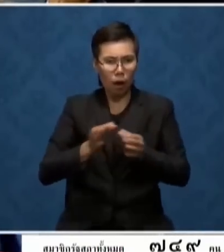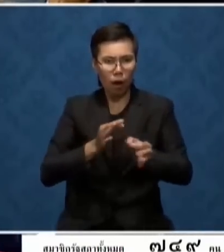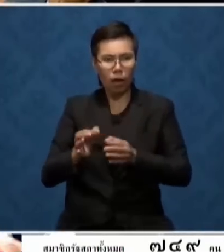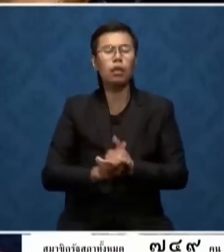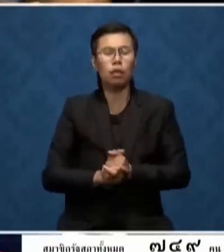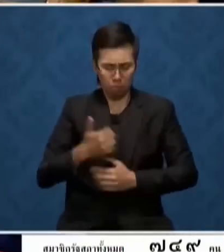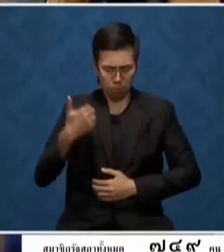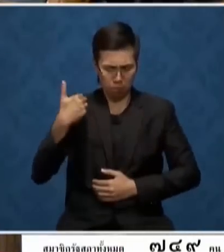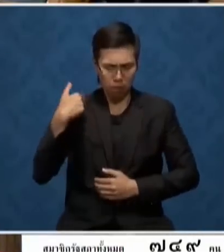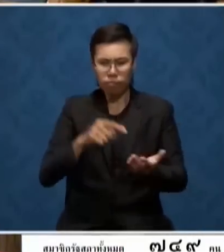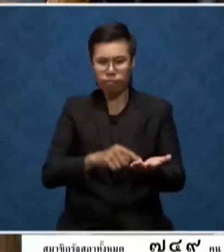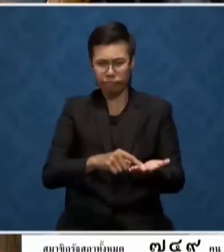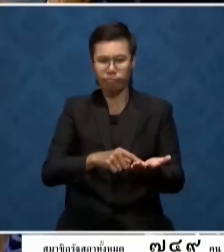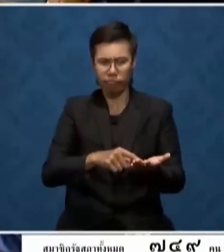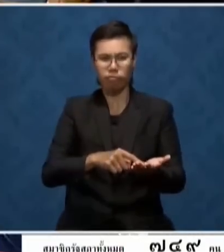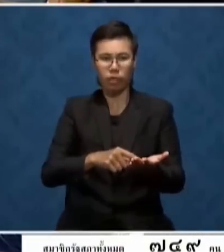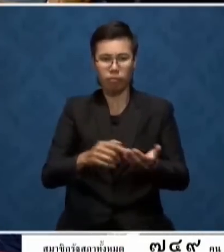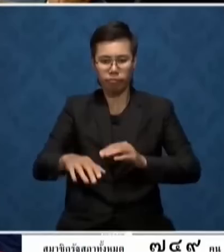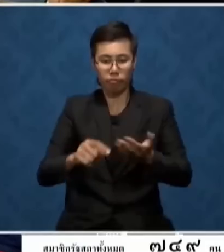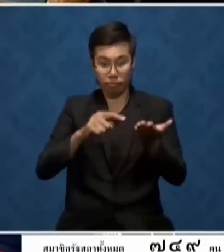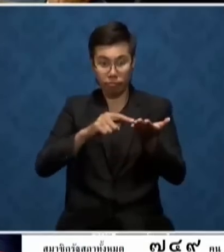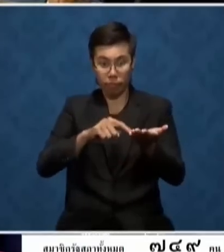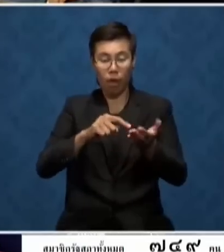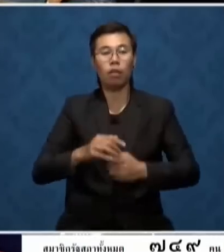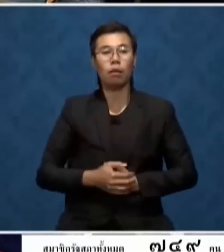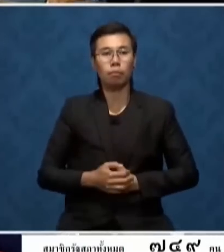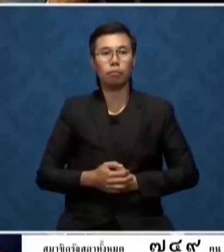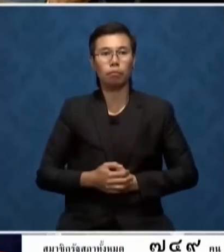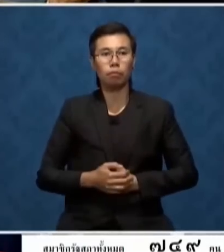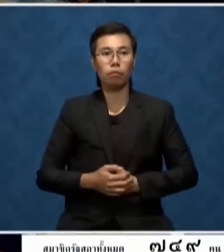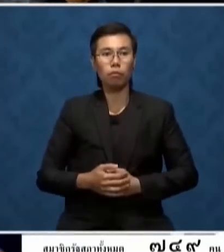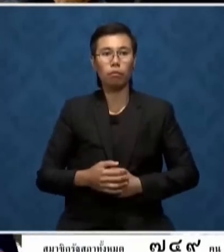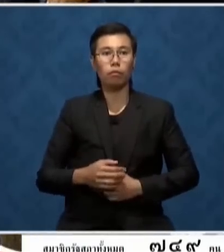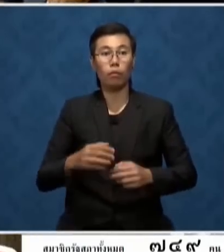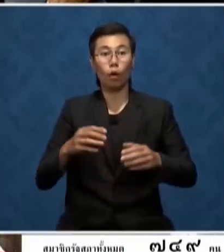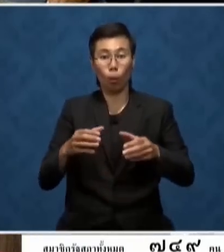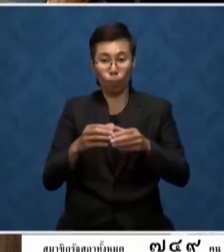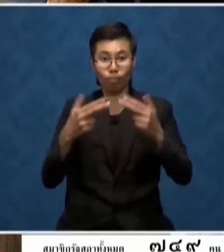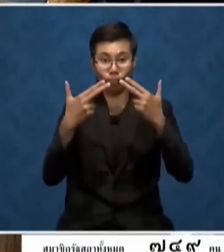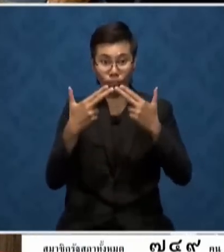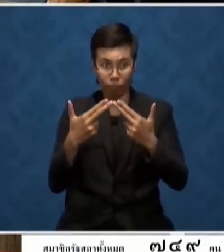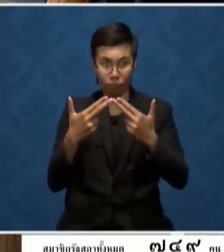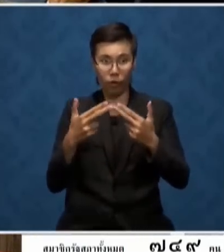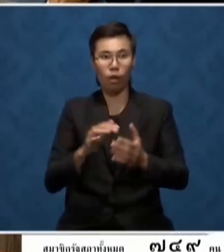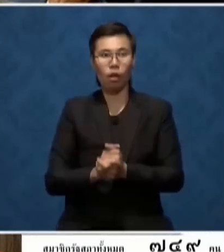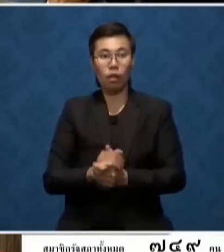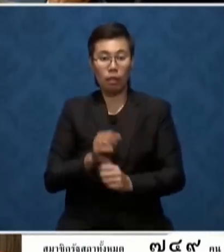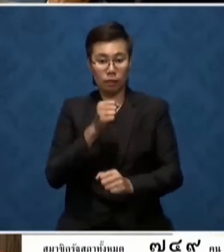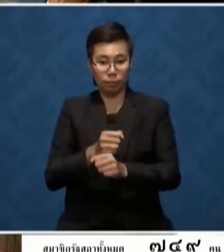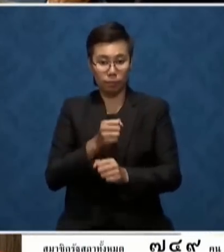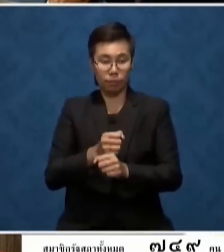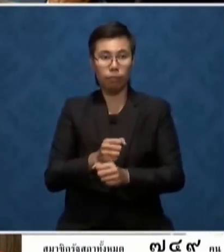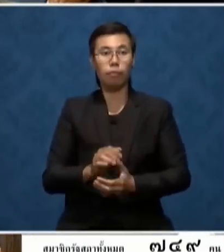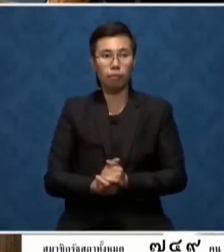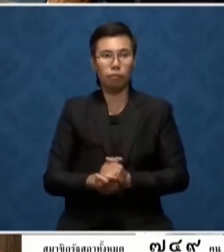ซึ่งสมาชิกในส่วนของพรรครวมไทยสร้างชาติมีความเห็นว่าสิ่งที่ท่านทำอยู่นั้นเนี่ยมันขัดกับข้อบังคับ